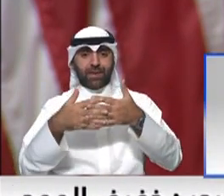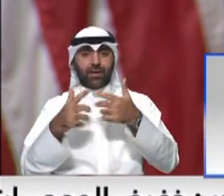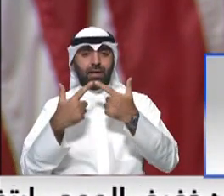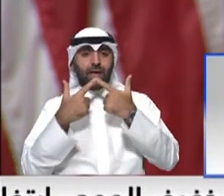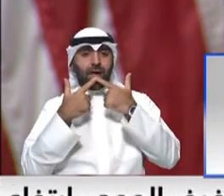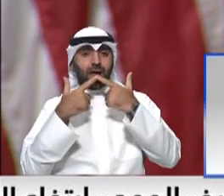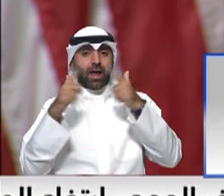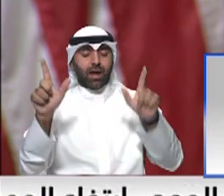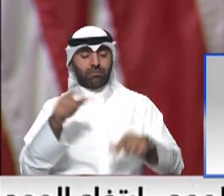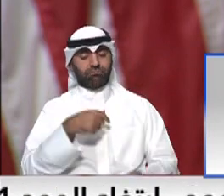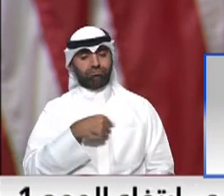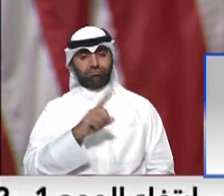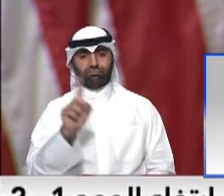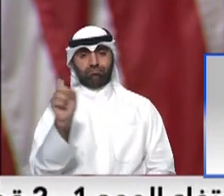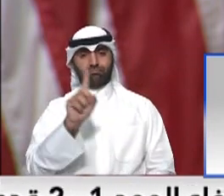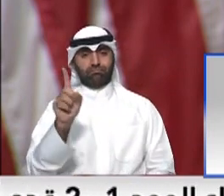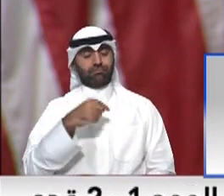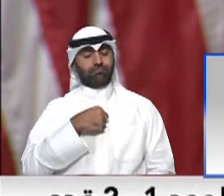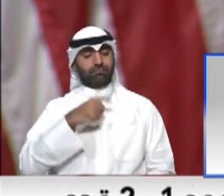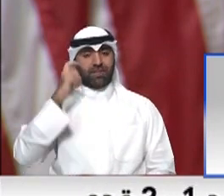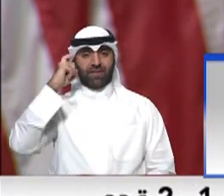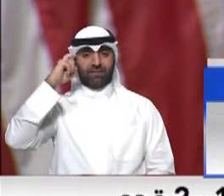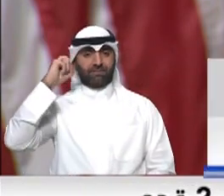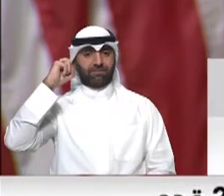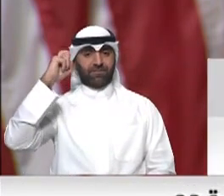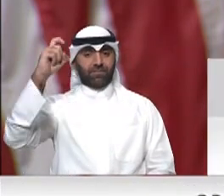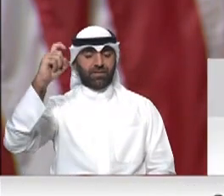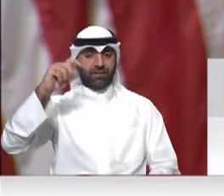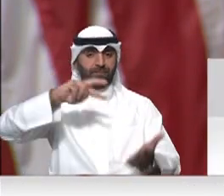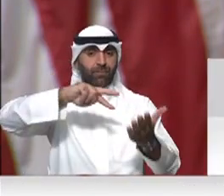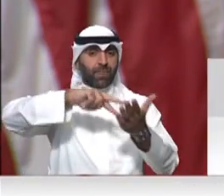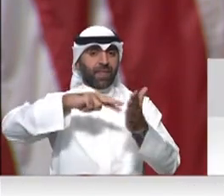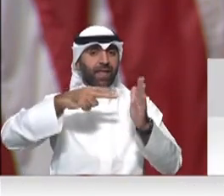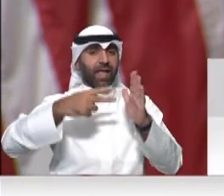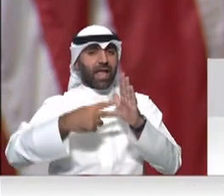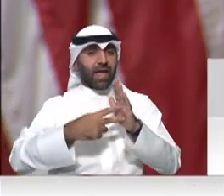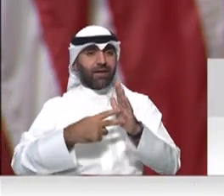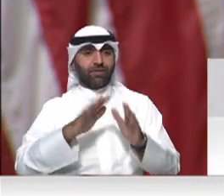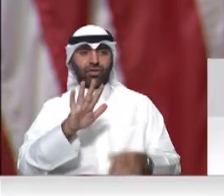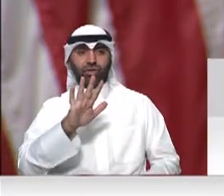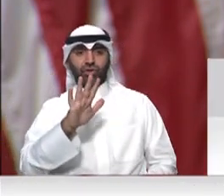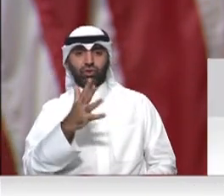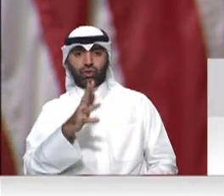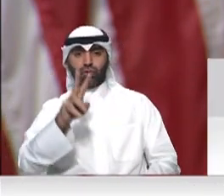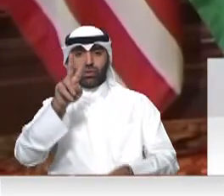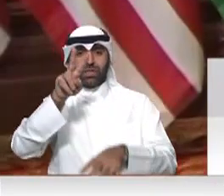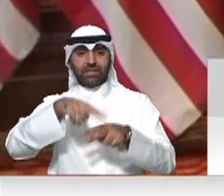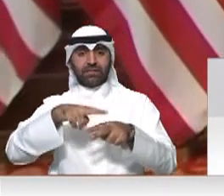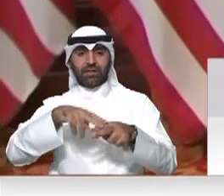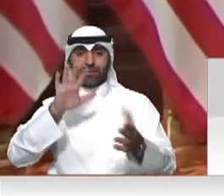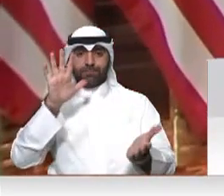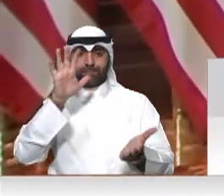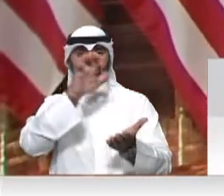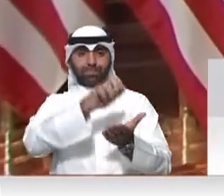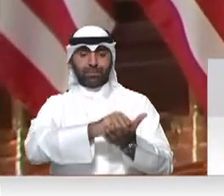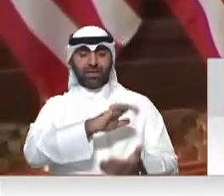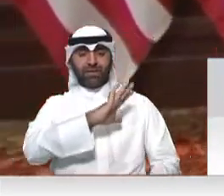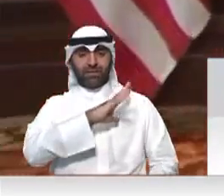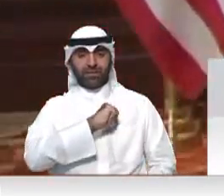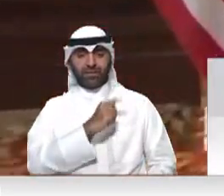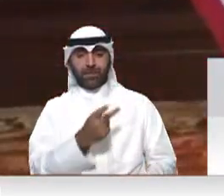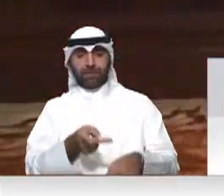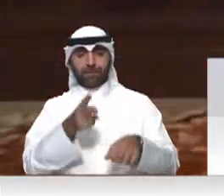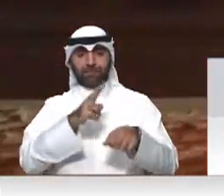قرارات ما بعد الحرب وغزه ارض فلسطينيه وستبقى كذلك وكان وزير